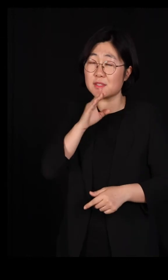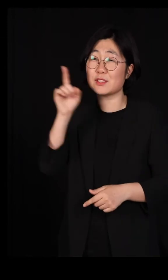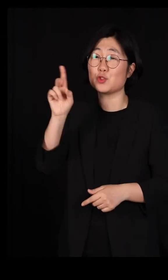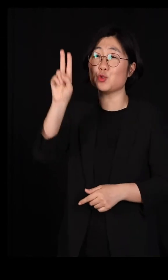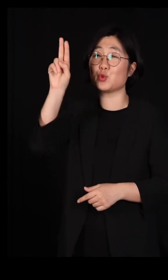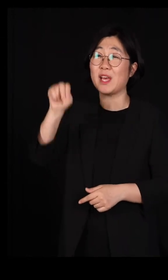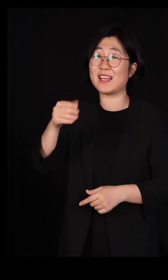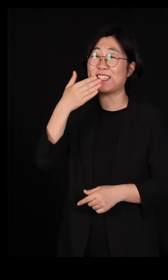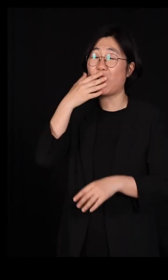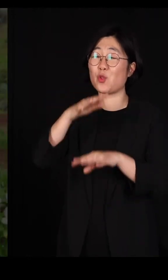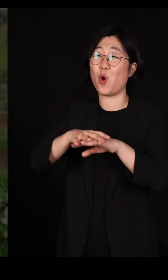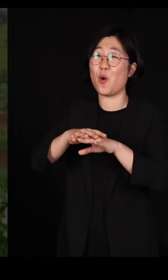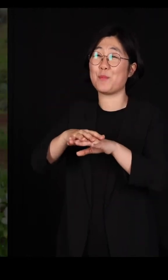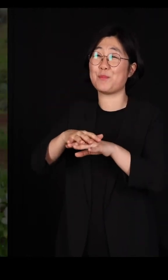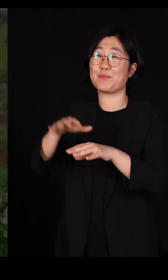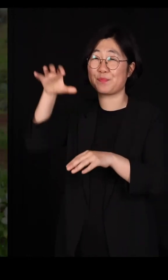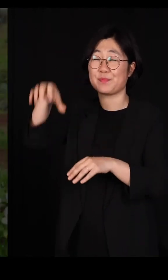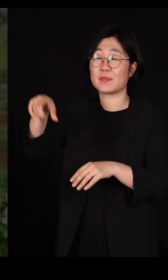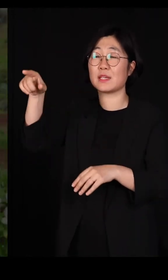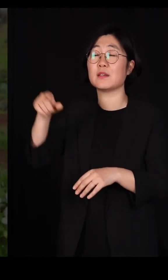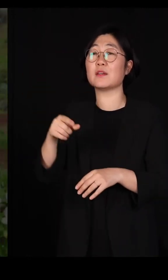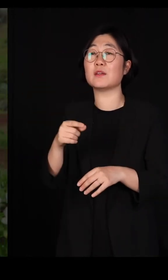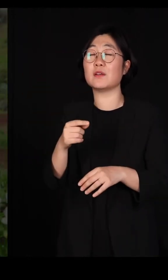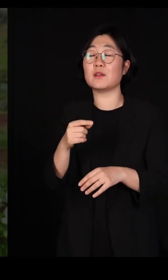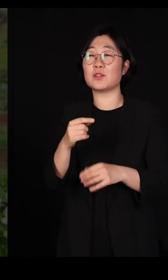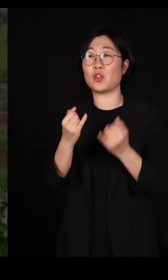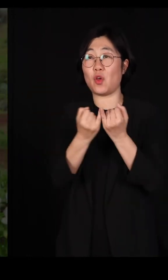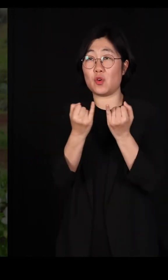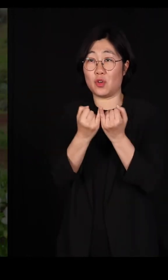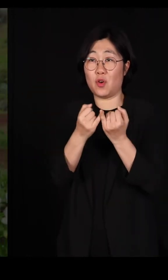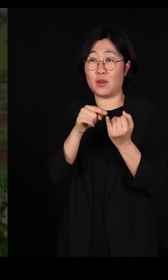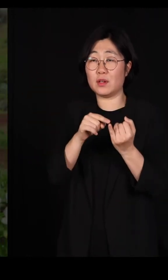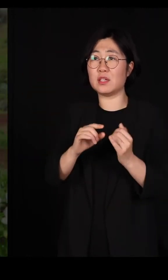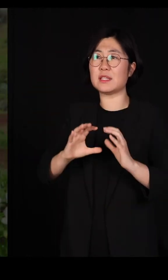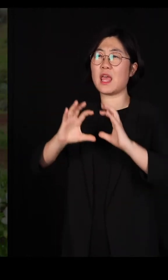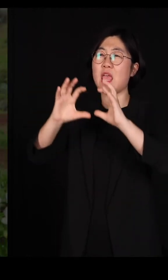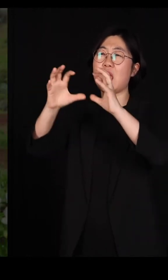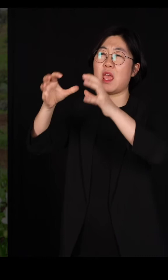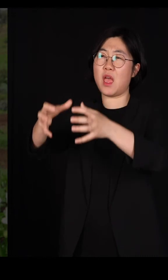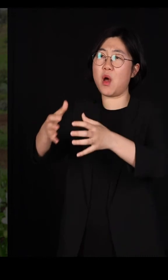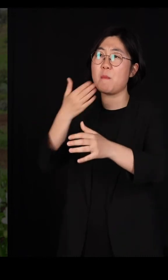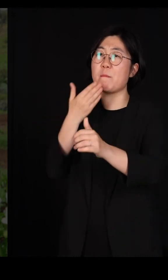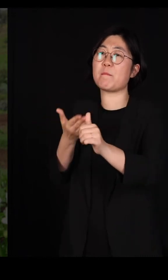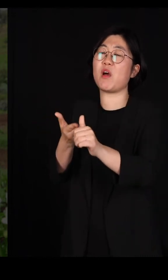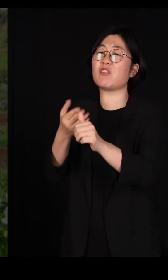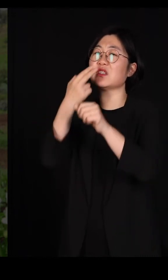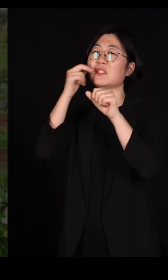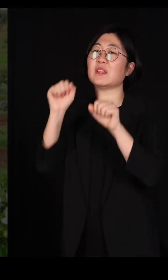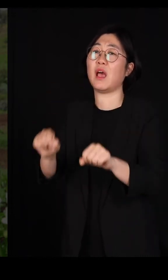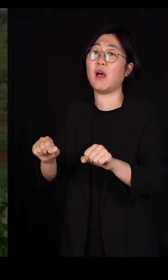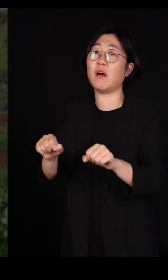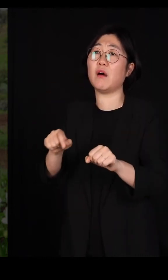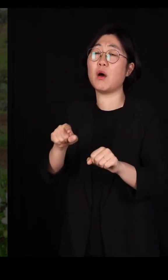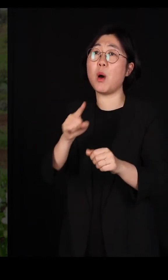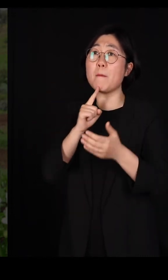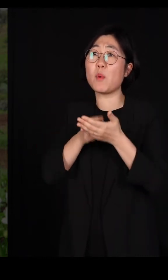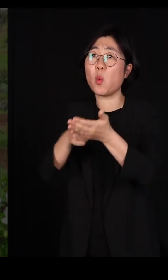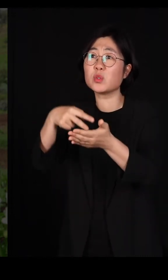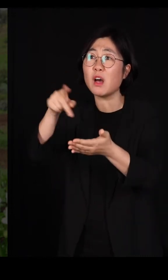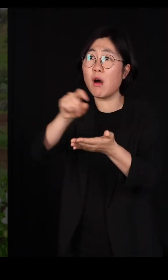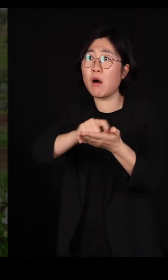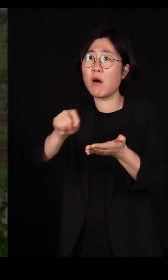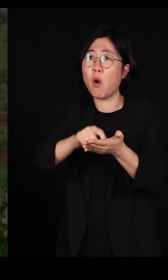농업 기구에서 여성이 이 세계를 먹여 살린다라는 보고서를 작성한 적이 있습니다. 저 보고서 안에는